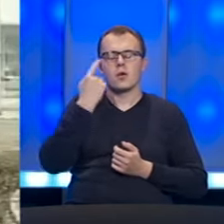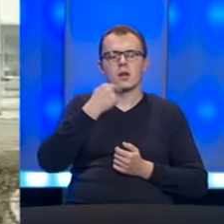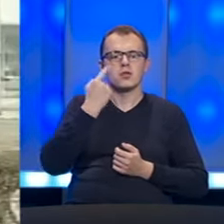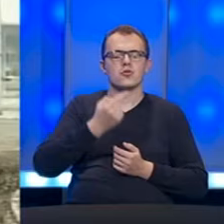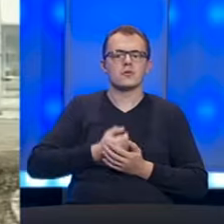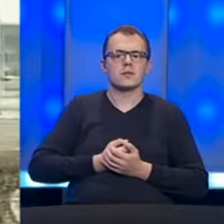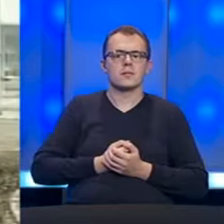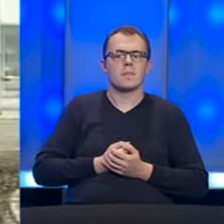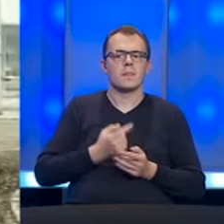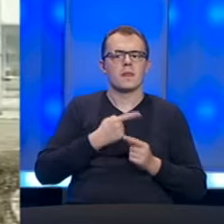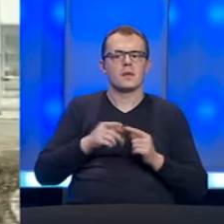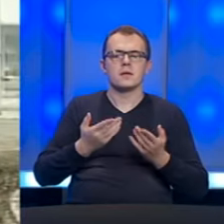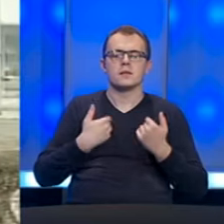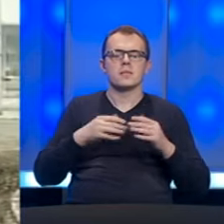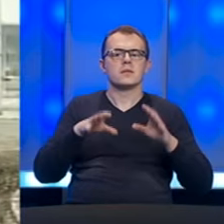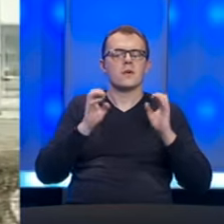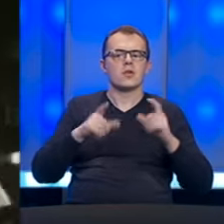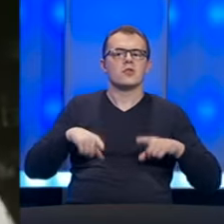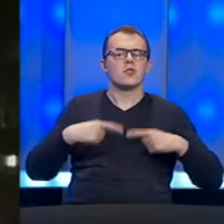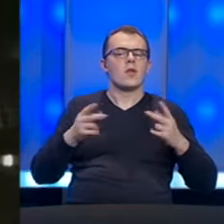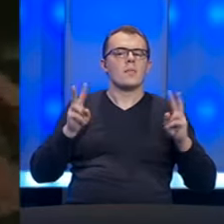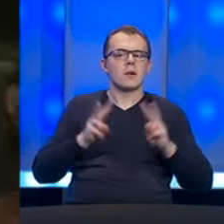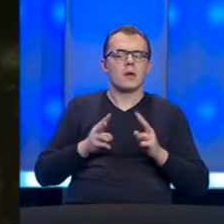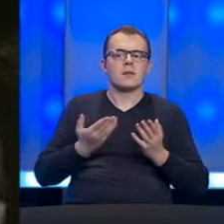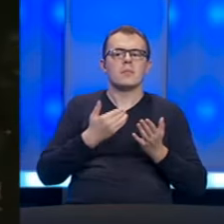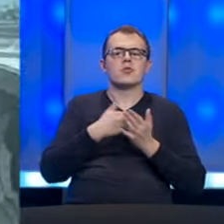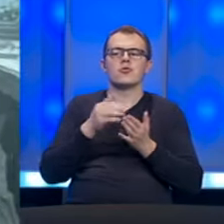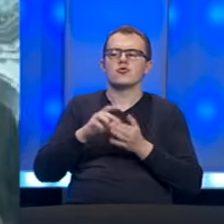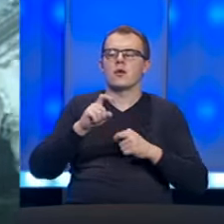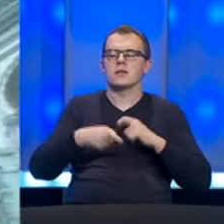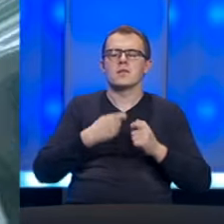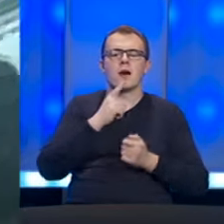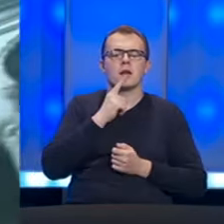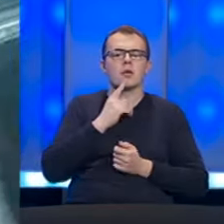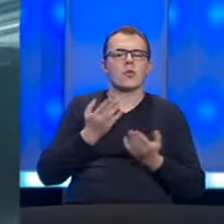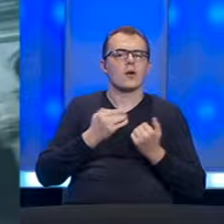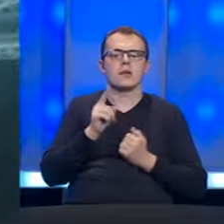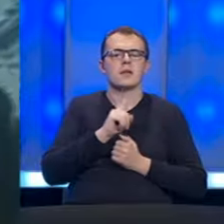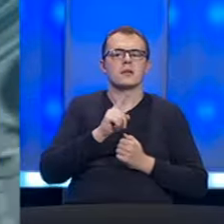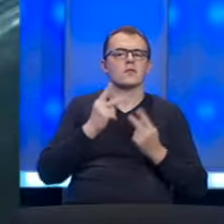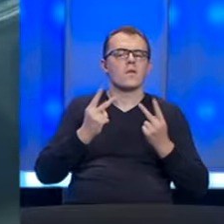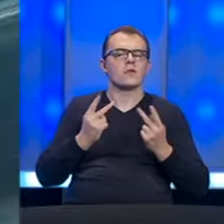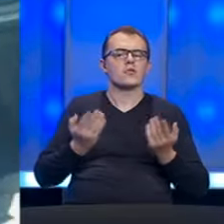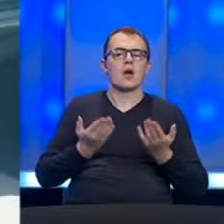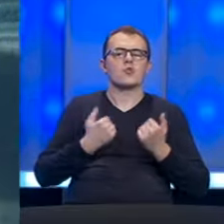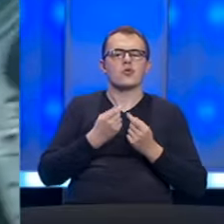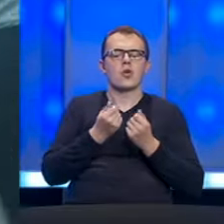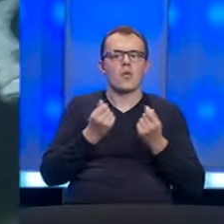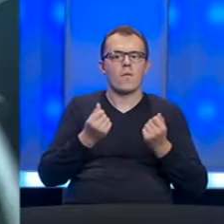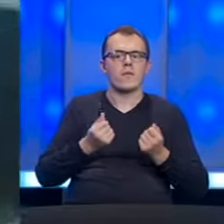ličnosti, jer sam shvatio da je život prekratak da bi ga trošio na stvari koje nisu važne, kao što je novac,